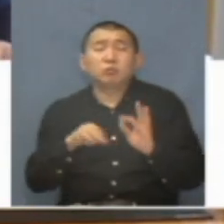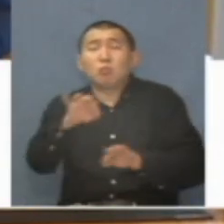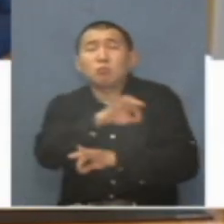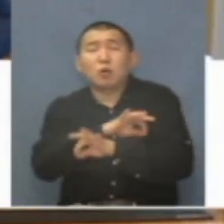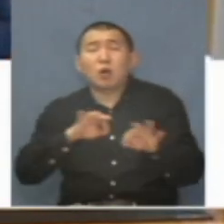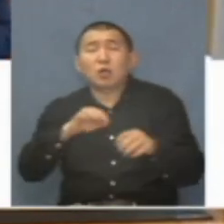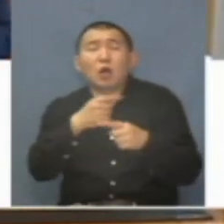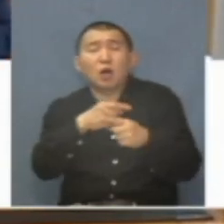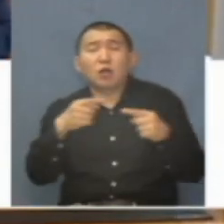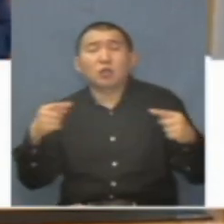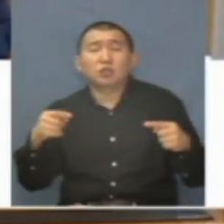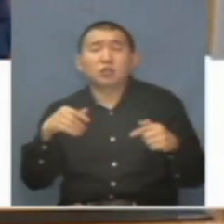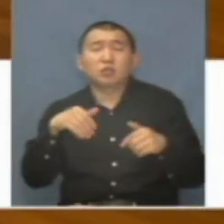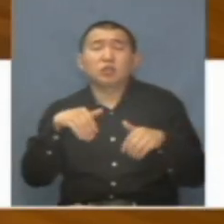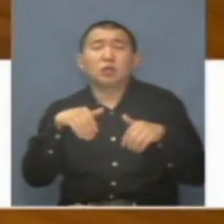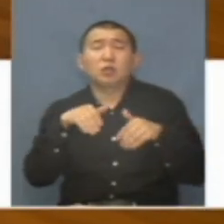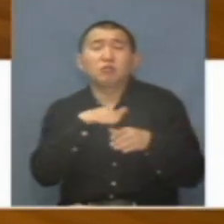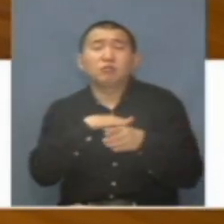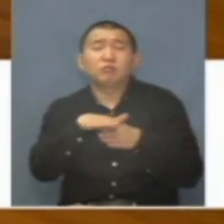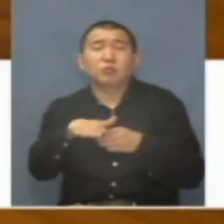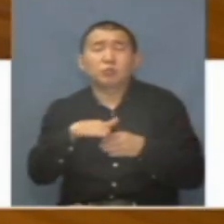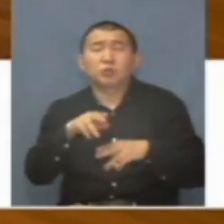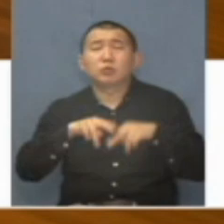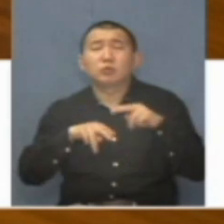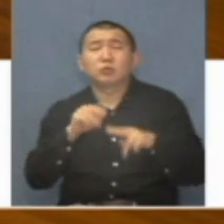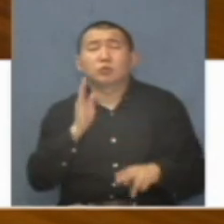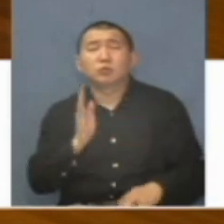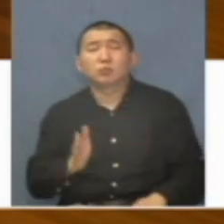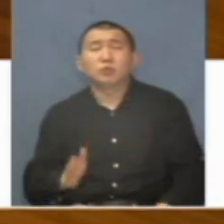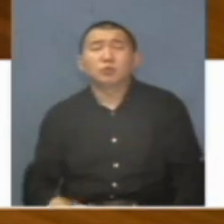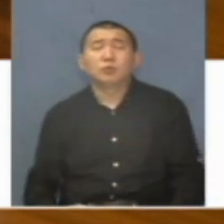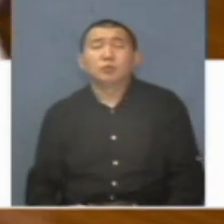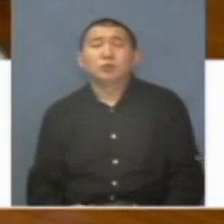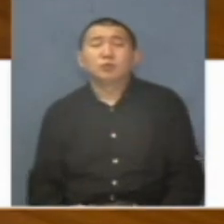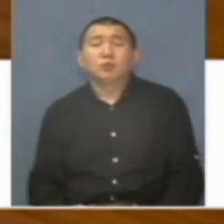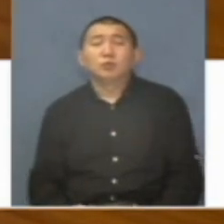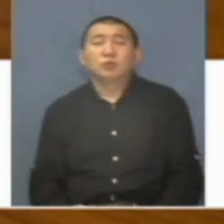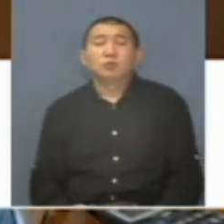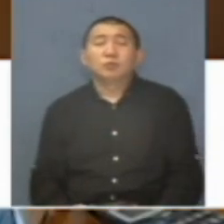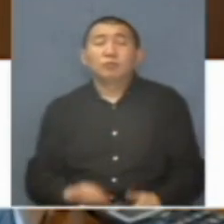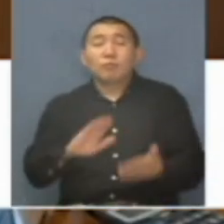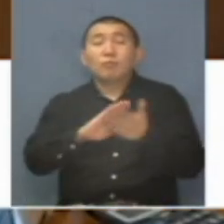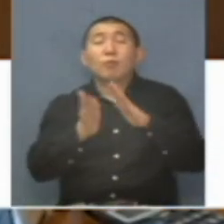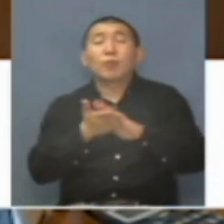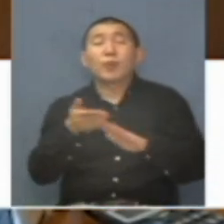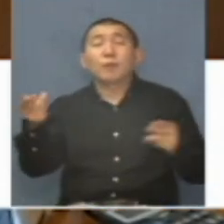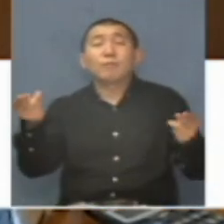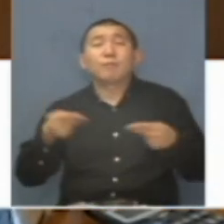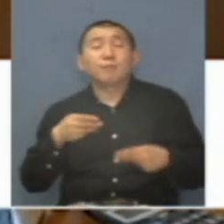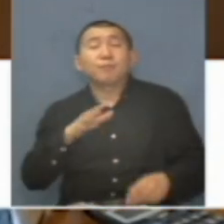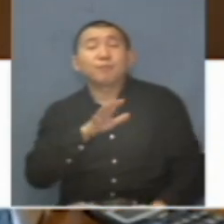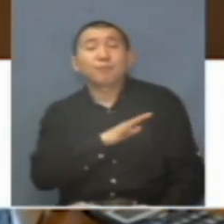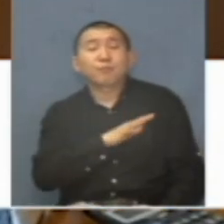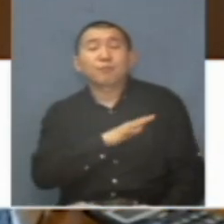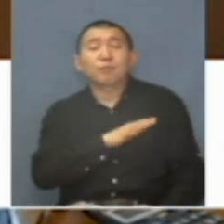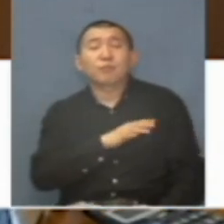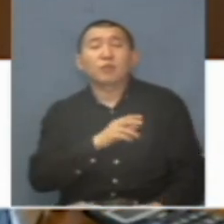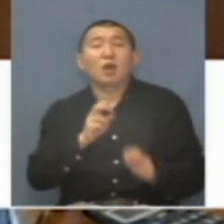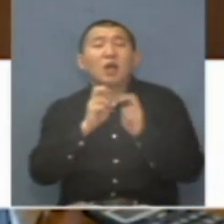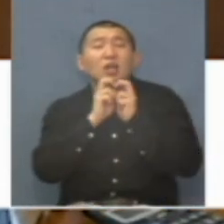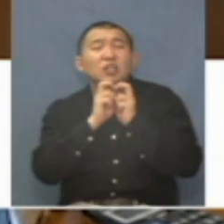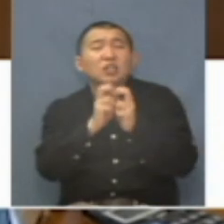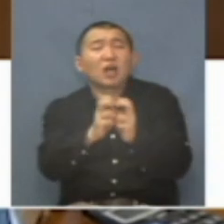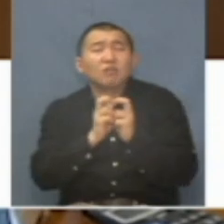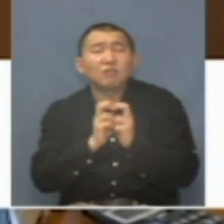әкімдігінің өкілдерімен швейцариялық Барталет компаниясы да өзара меморандумға қол қойды. Жоба аясында облыс орталығында аспалы трамвай қызметі